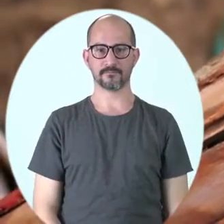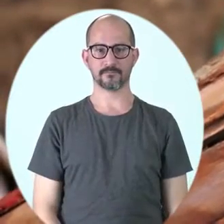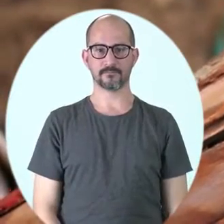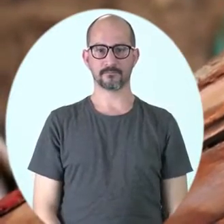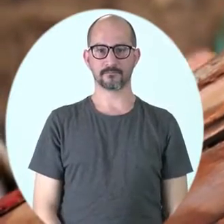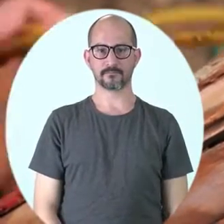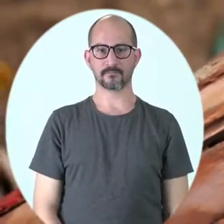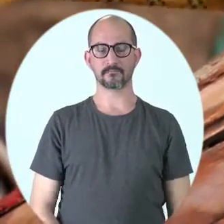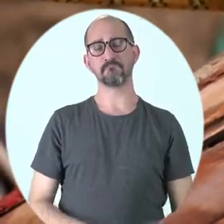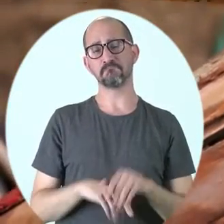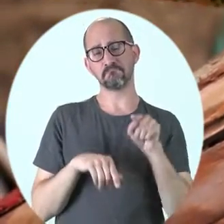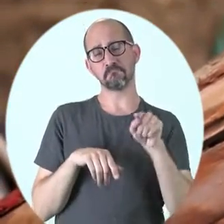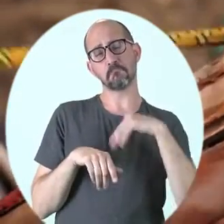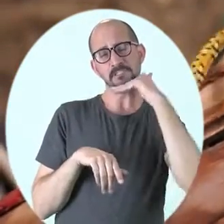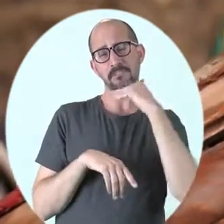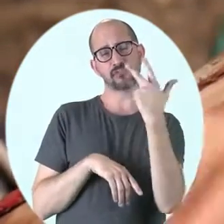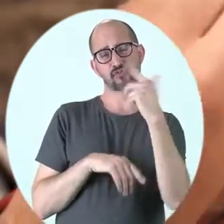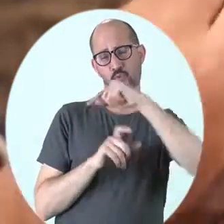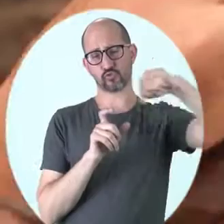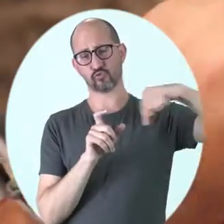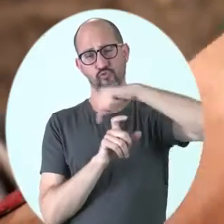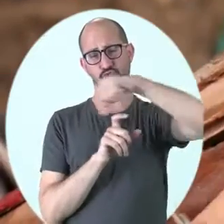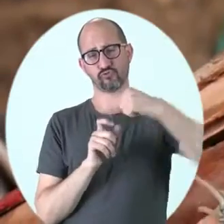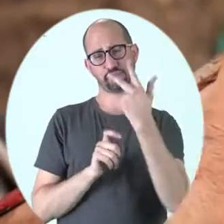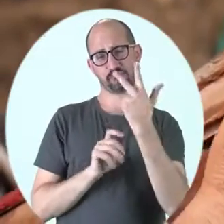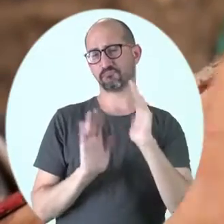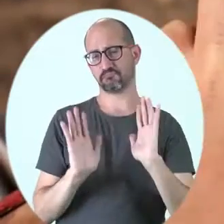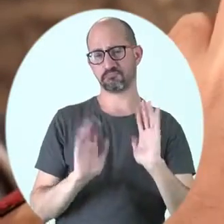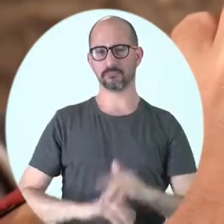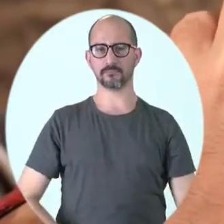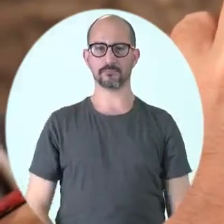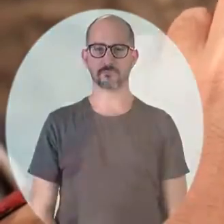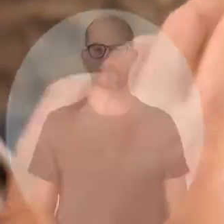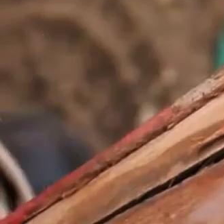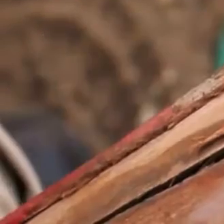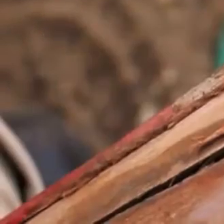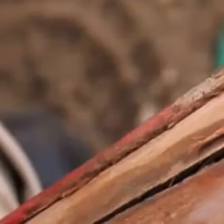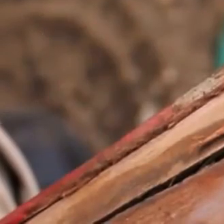דרך הזוויות החדות. הפעם, לרוב יספיקו 3 ליפופים.